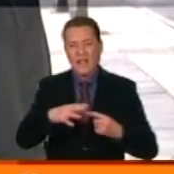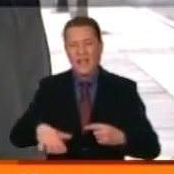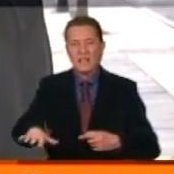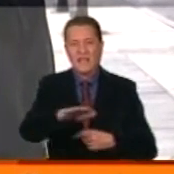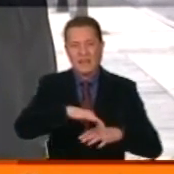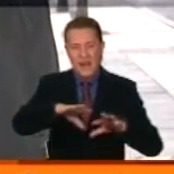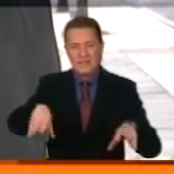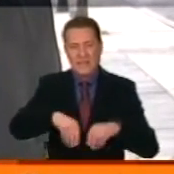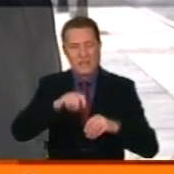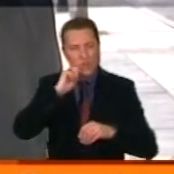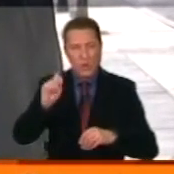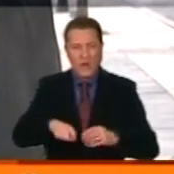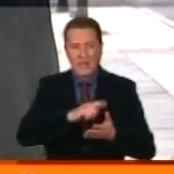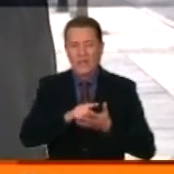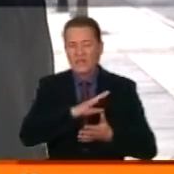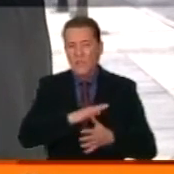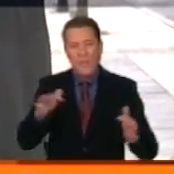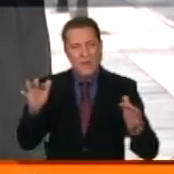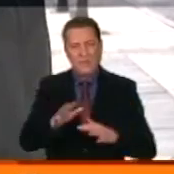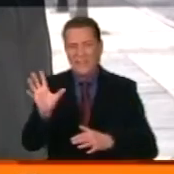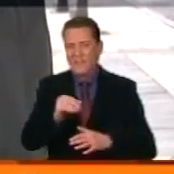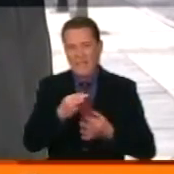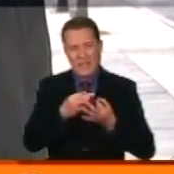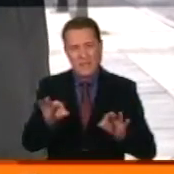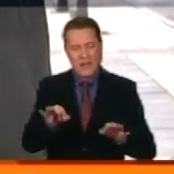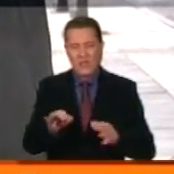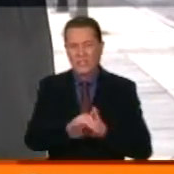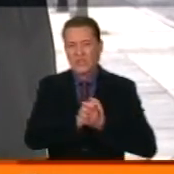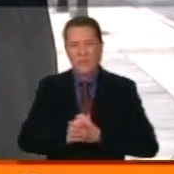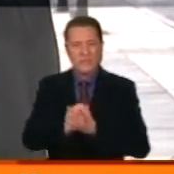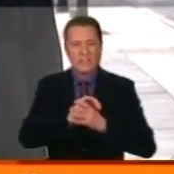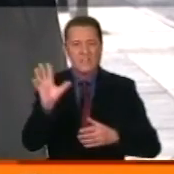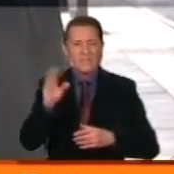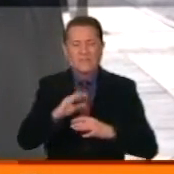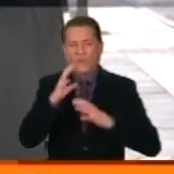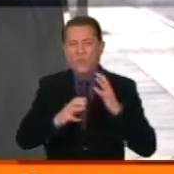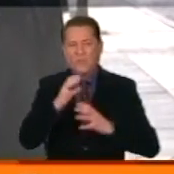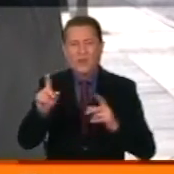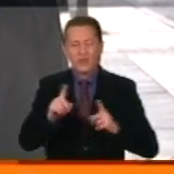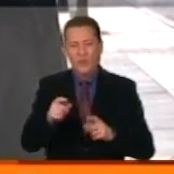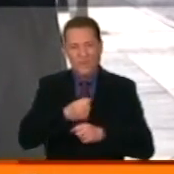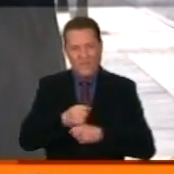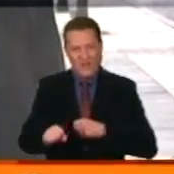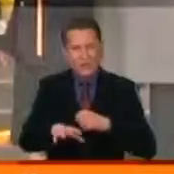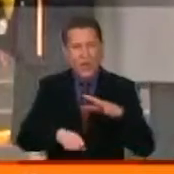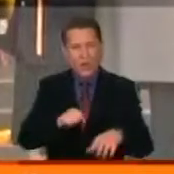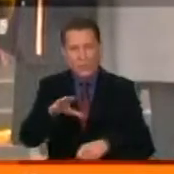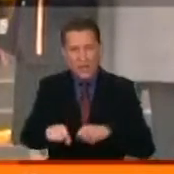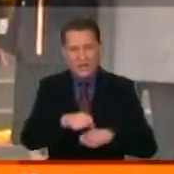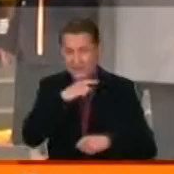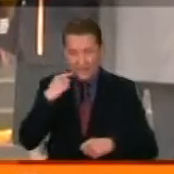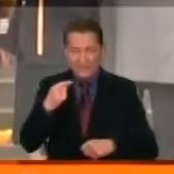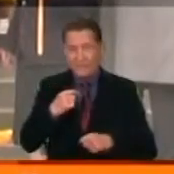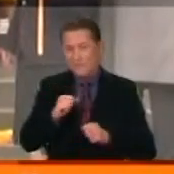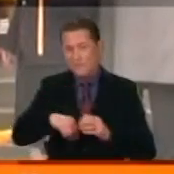быть мобилизация всей демократической общественности всего мира для того, чтобы вынудить оккупантов покинуть нашу территорию.